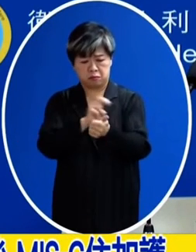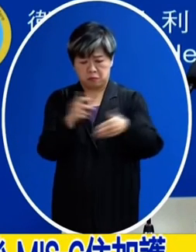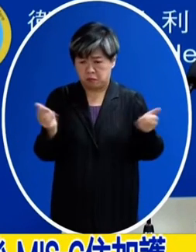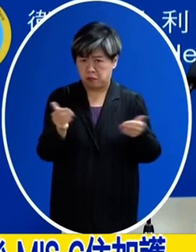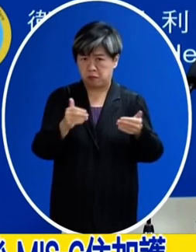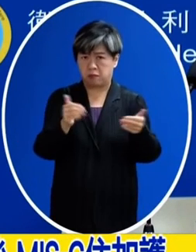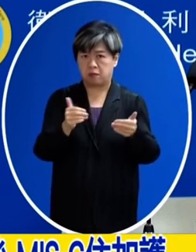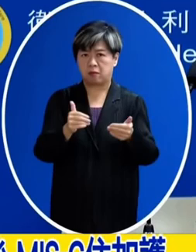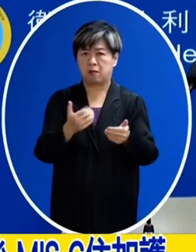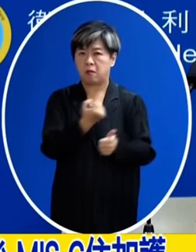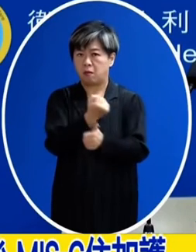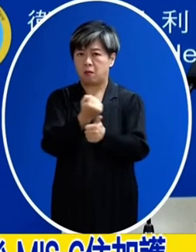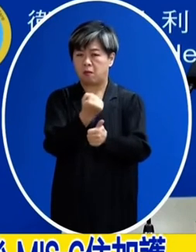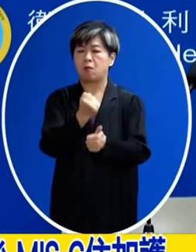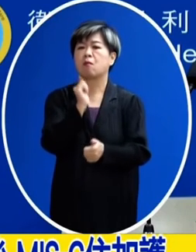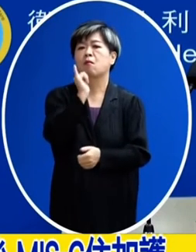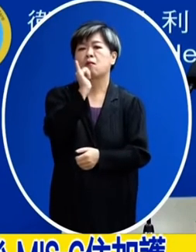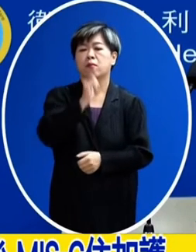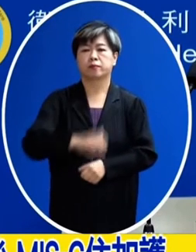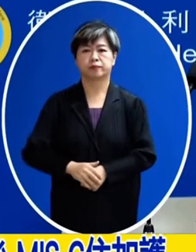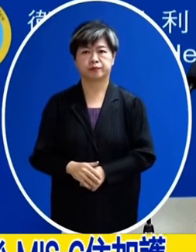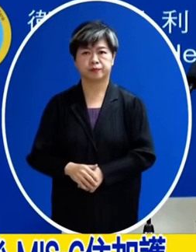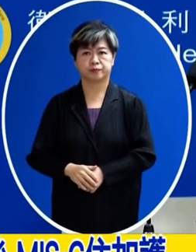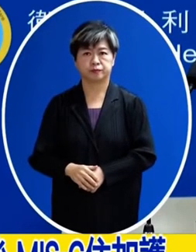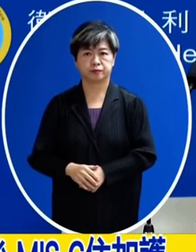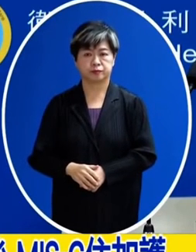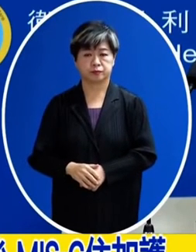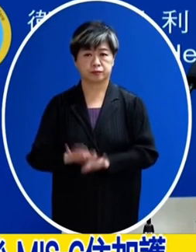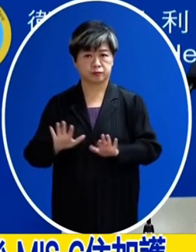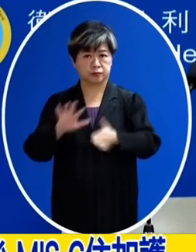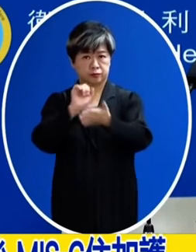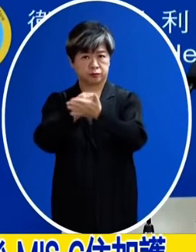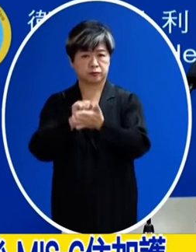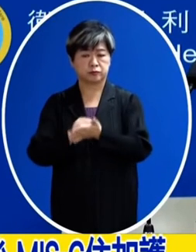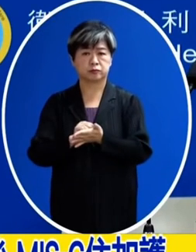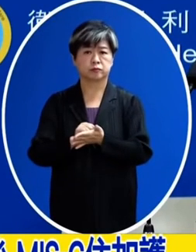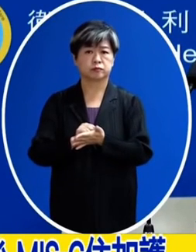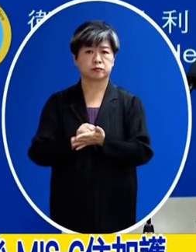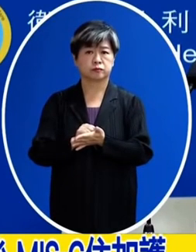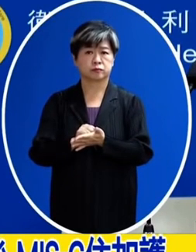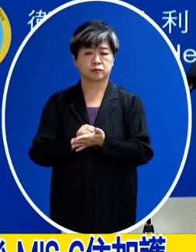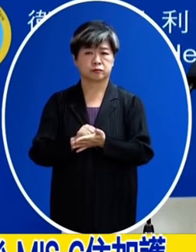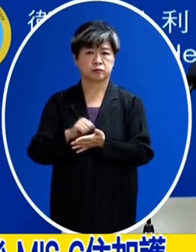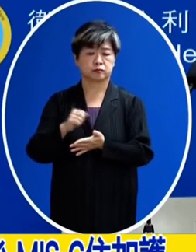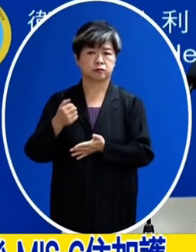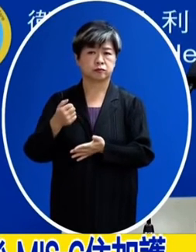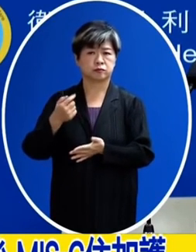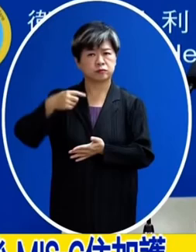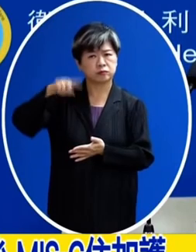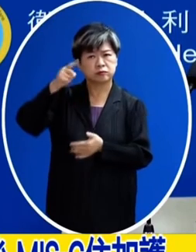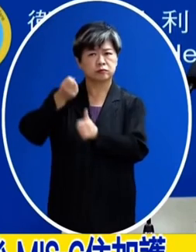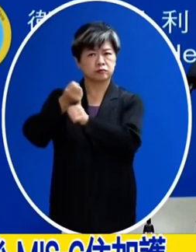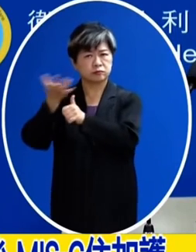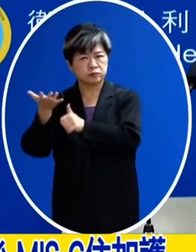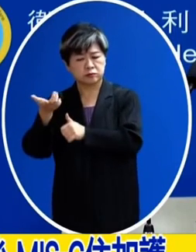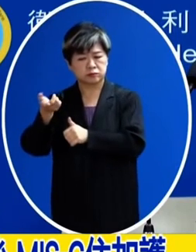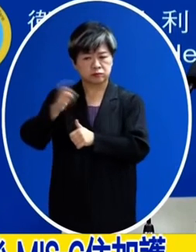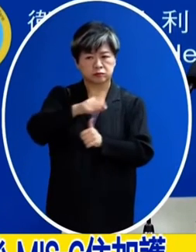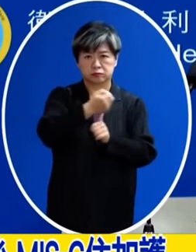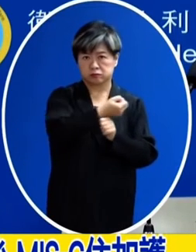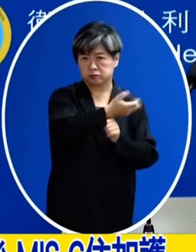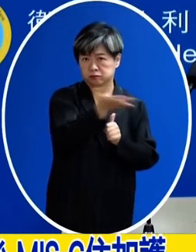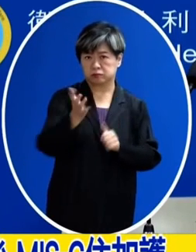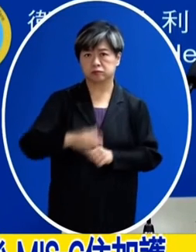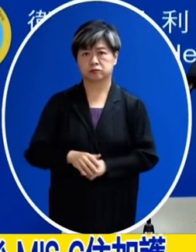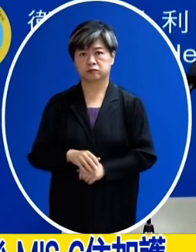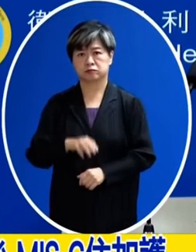有稳定的改善。那这个也是我们目前这个上一波跟这一波的本土疫情以来，这